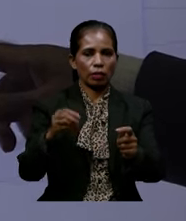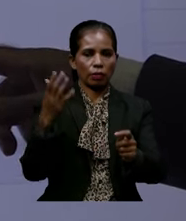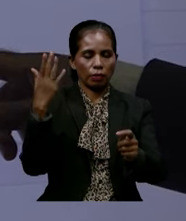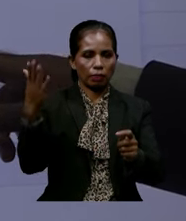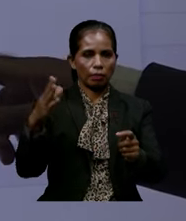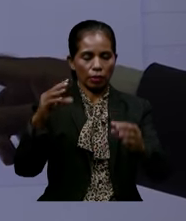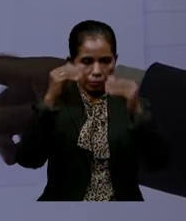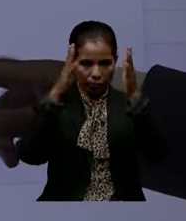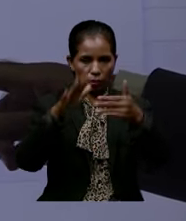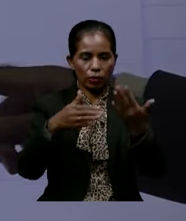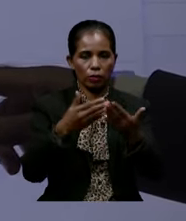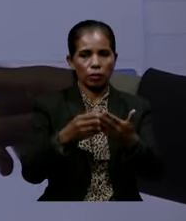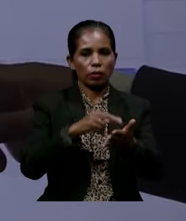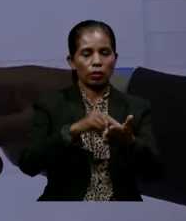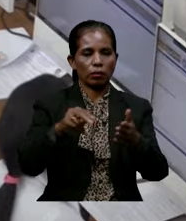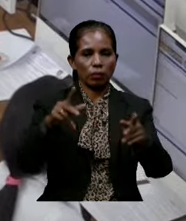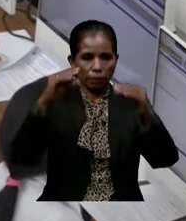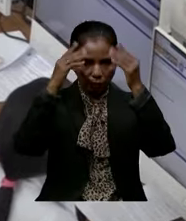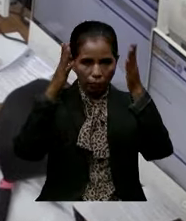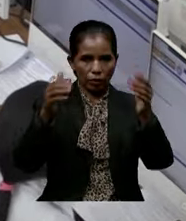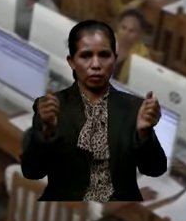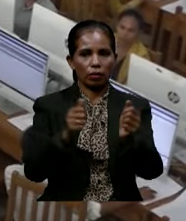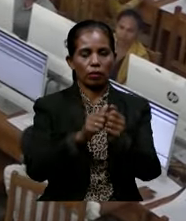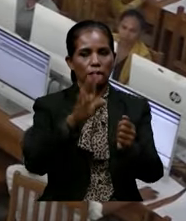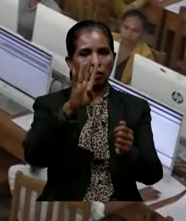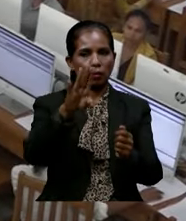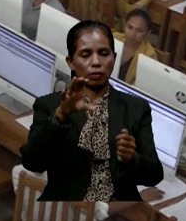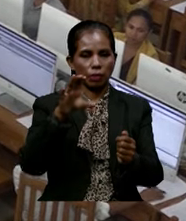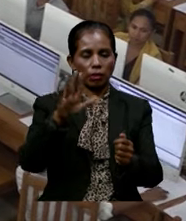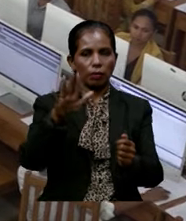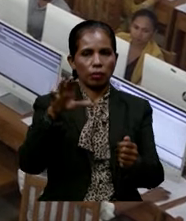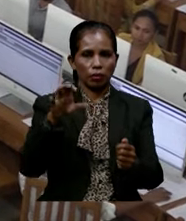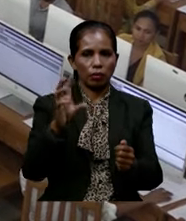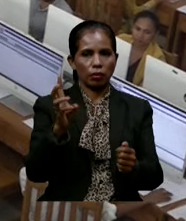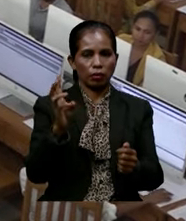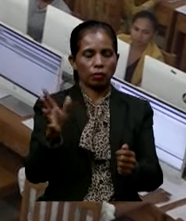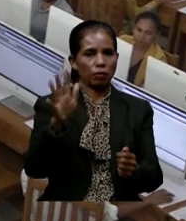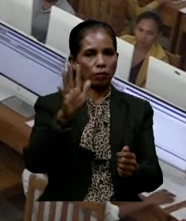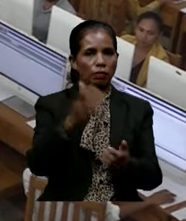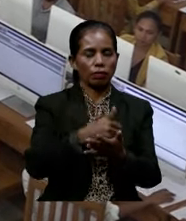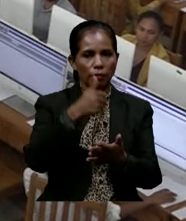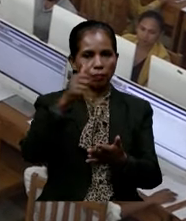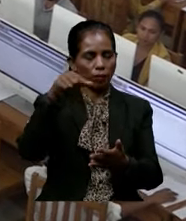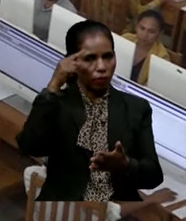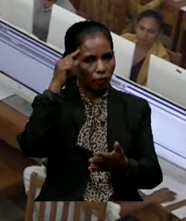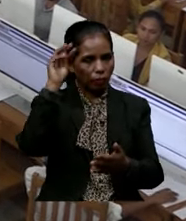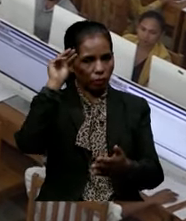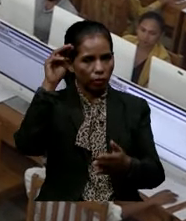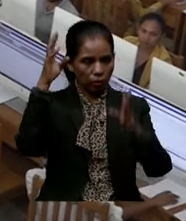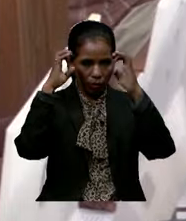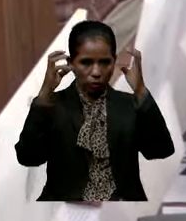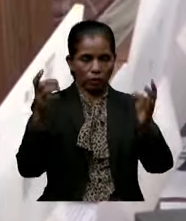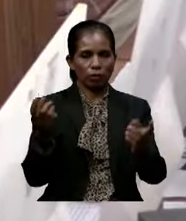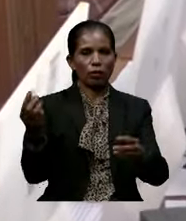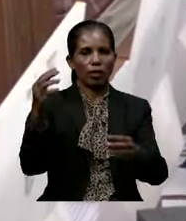kandidatura si numero ne kandidatu profesores atus 5 nenu resi 8 mak pasa lune guvernu autorizatan minister edukasong atu